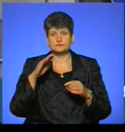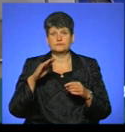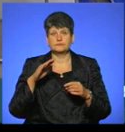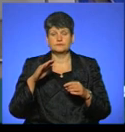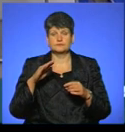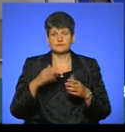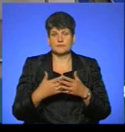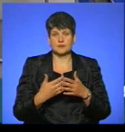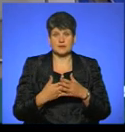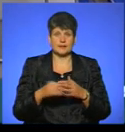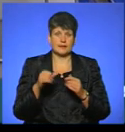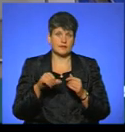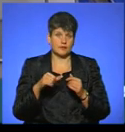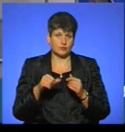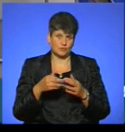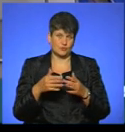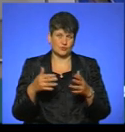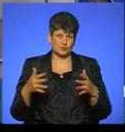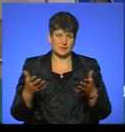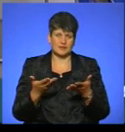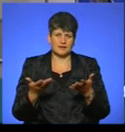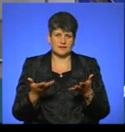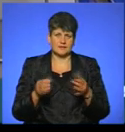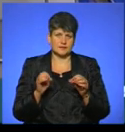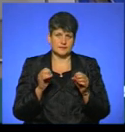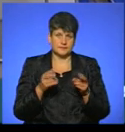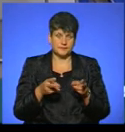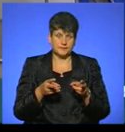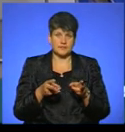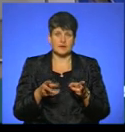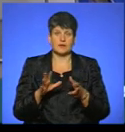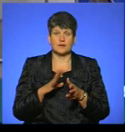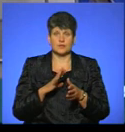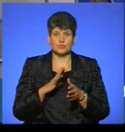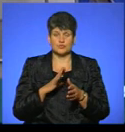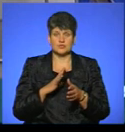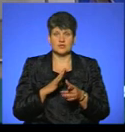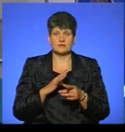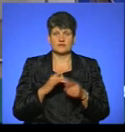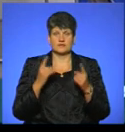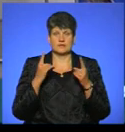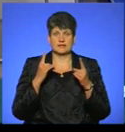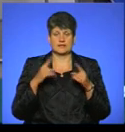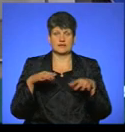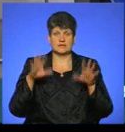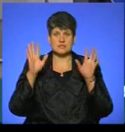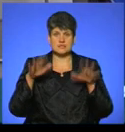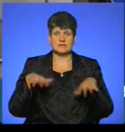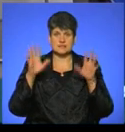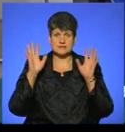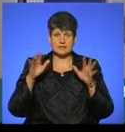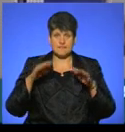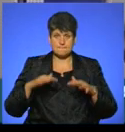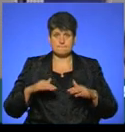скажімо, нафтопродукти якісь, і пройшла інтенсивна злива, підняло